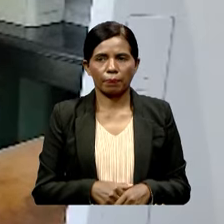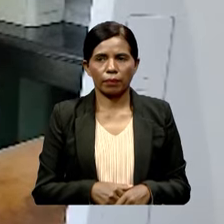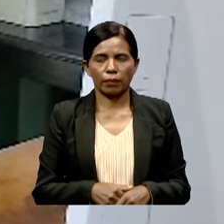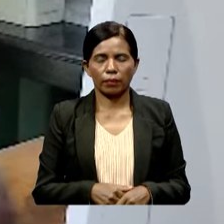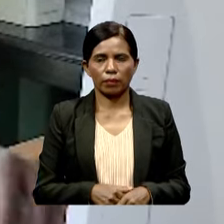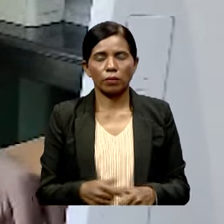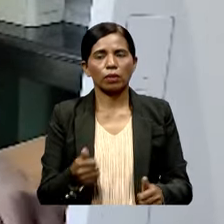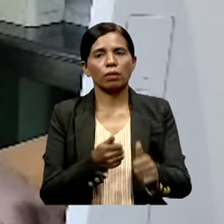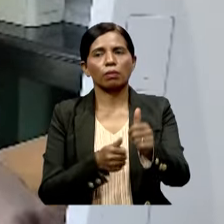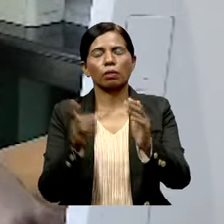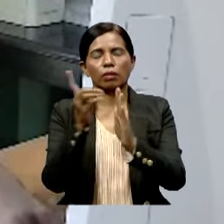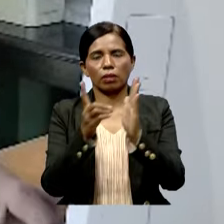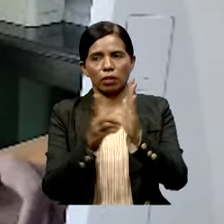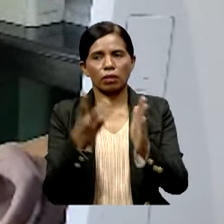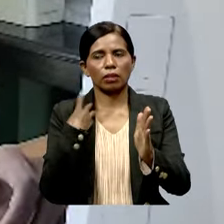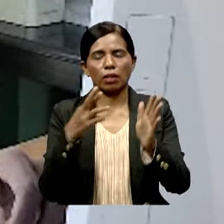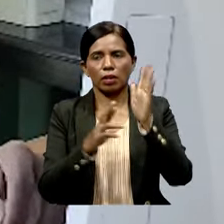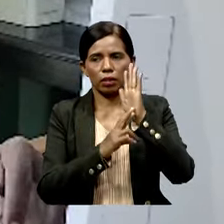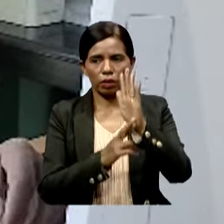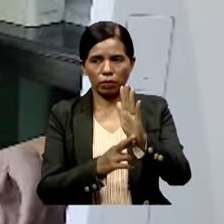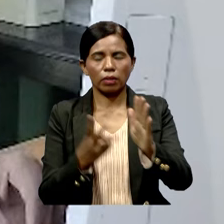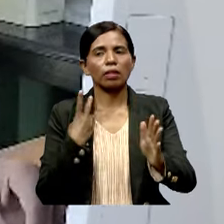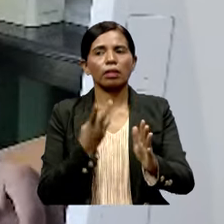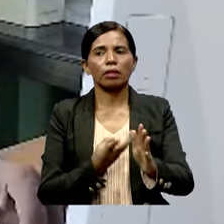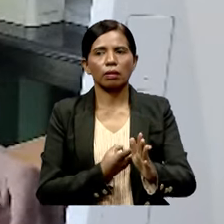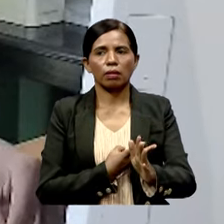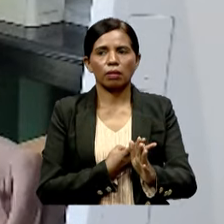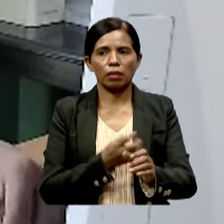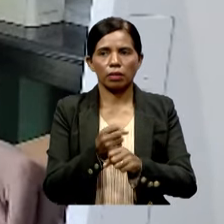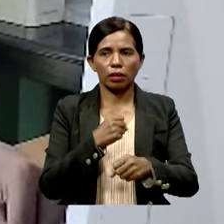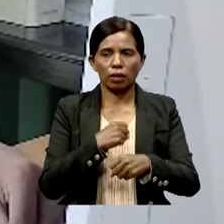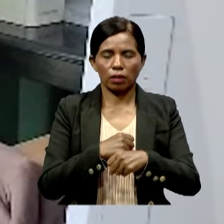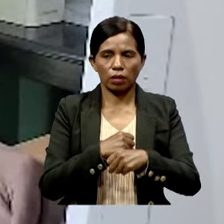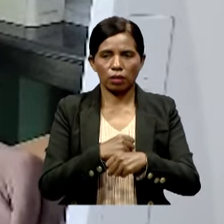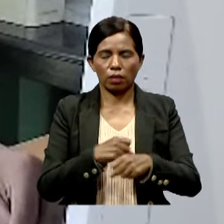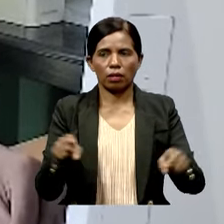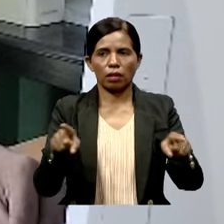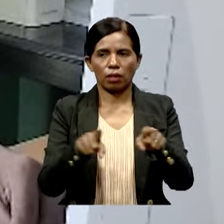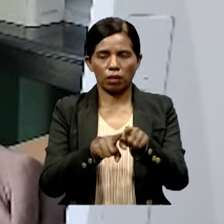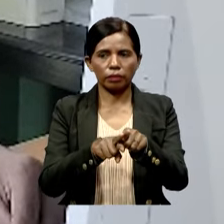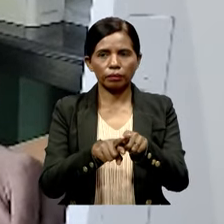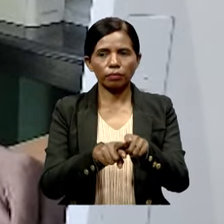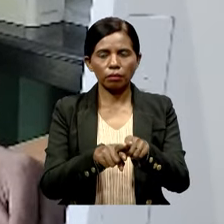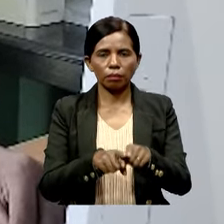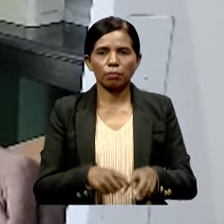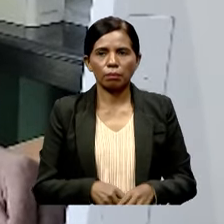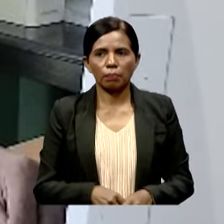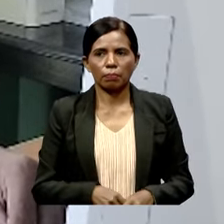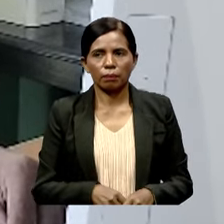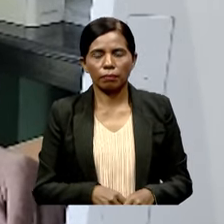dadus o itene relatorio nebe ita halakom bulasau durante iha